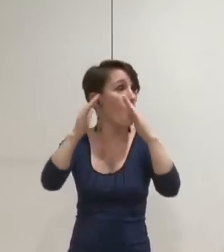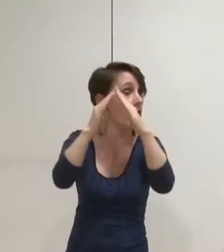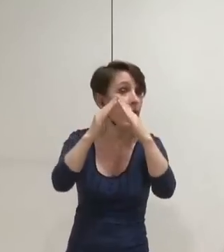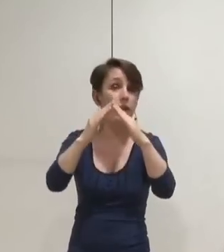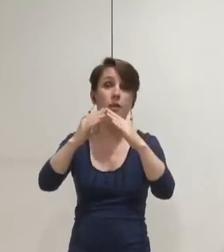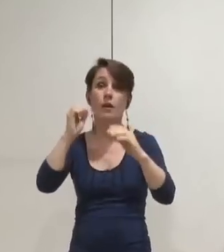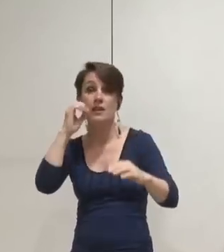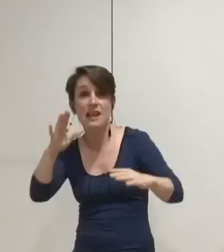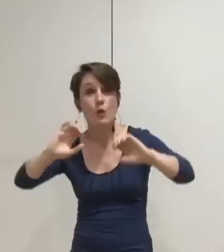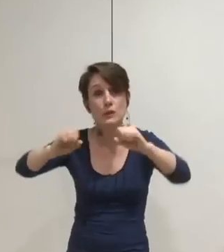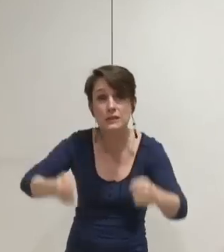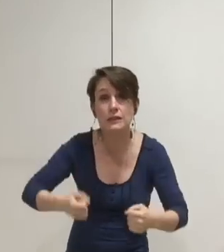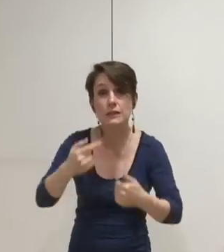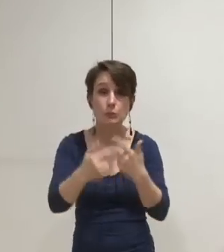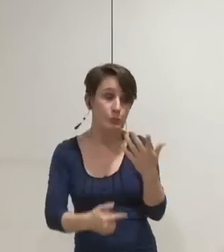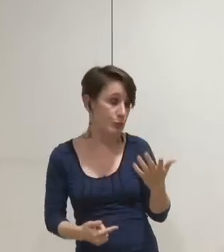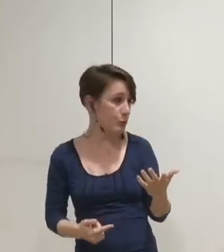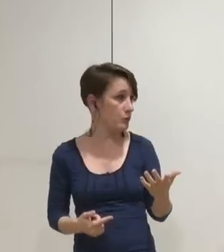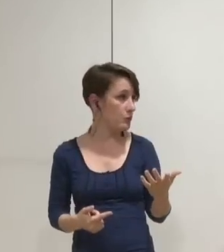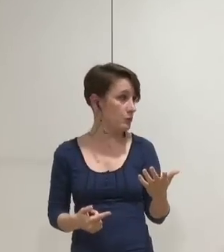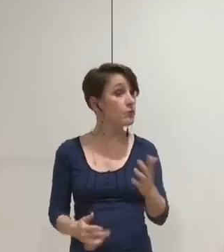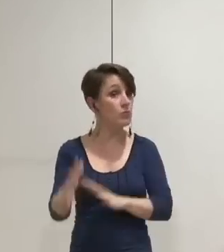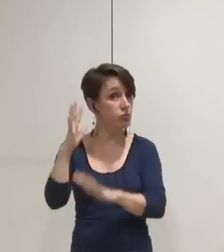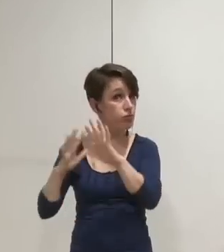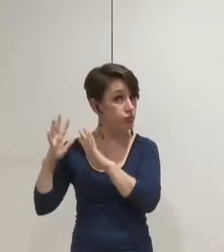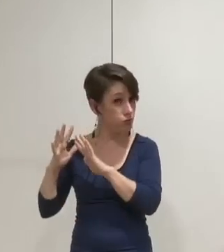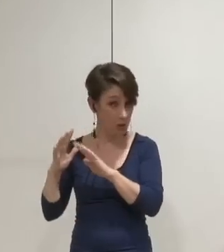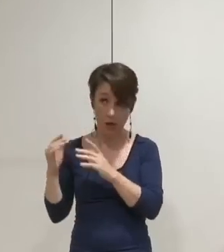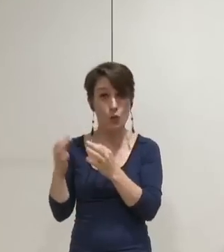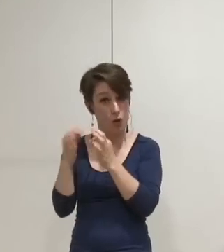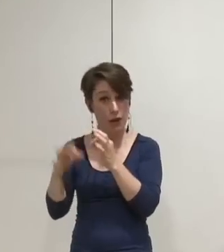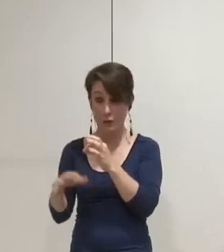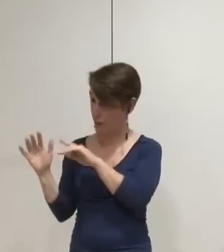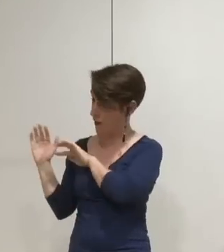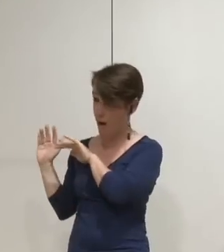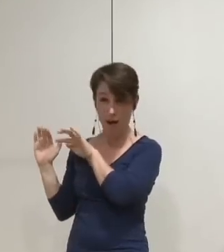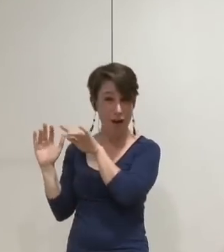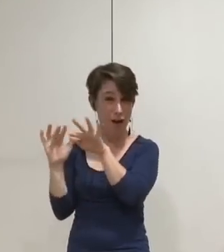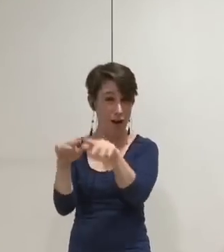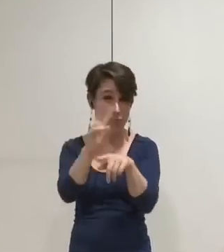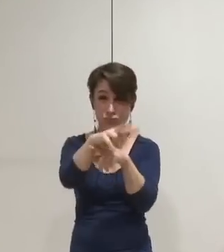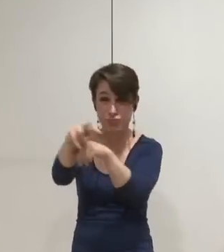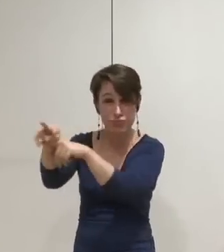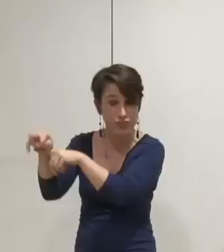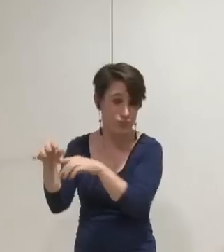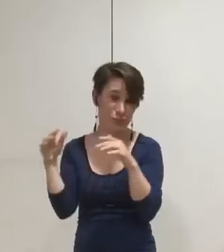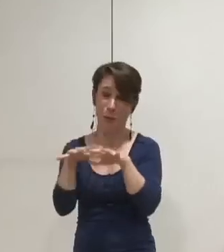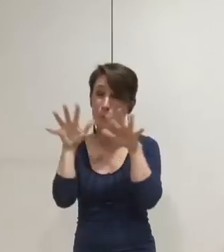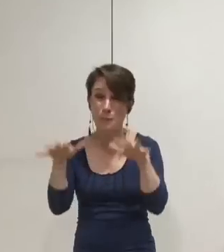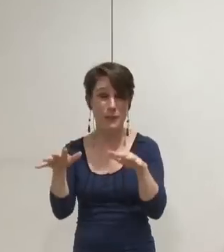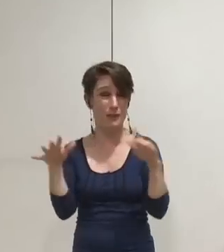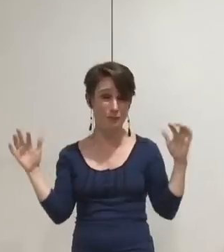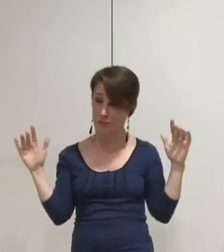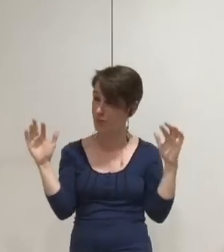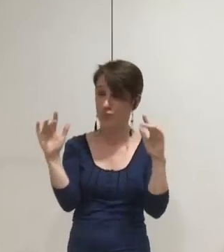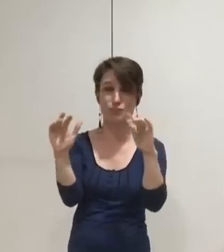du ski et cetera et il y avait une forte demande qui at tié le développement de la ville dans ce dans tout cette